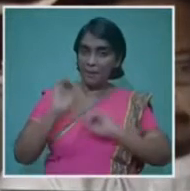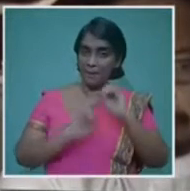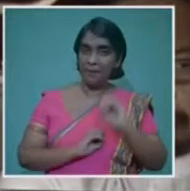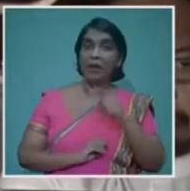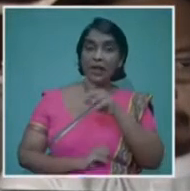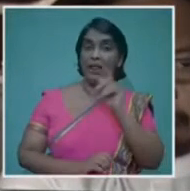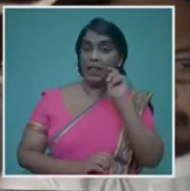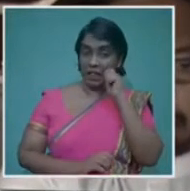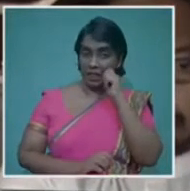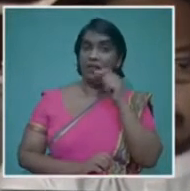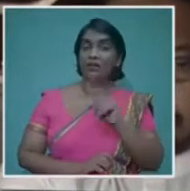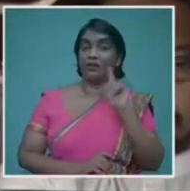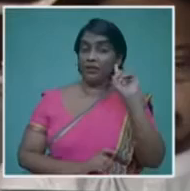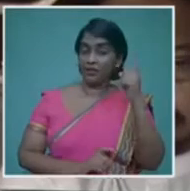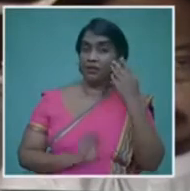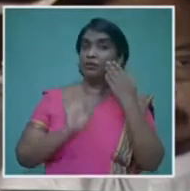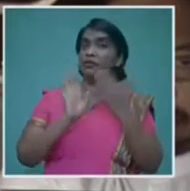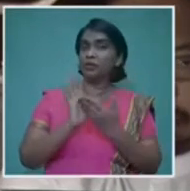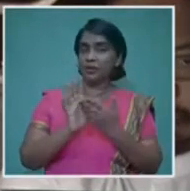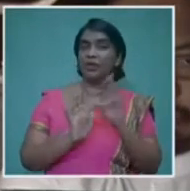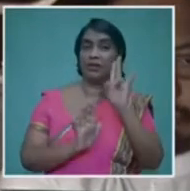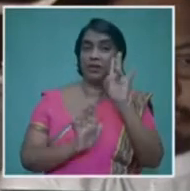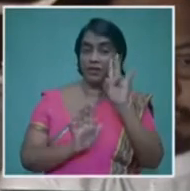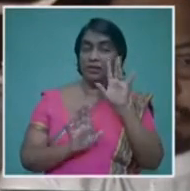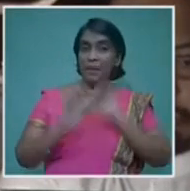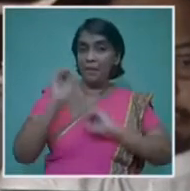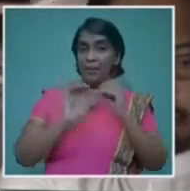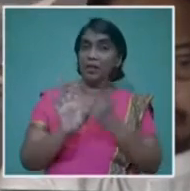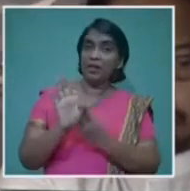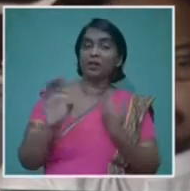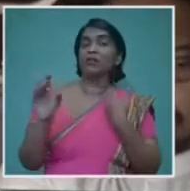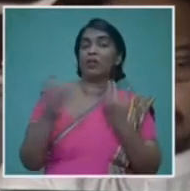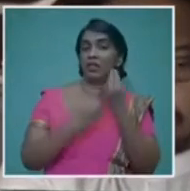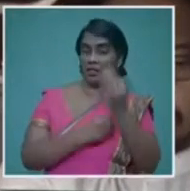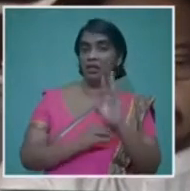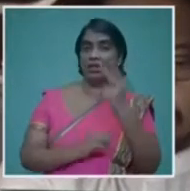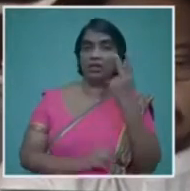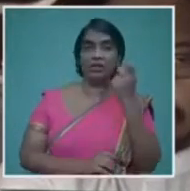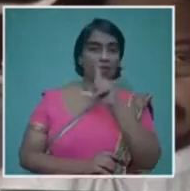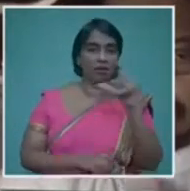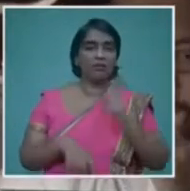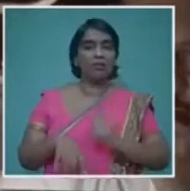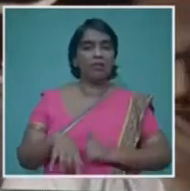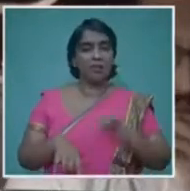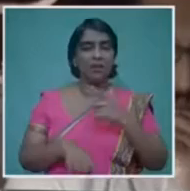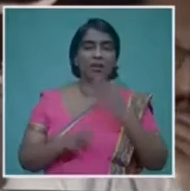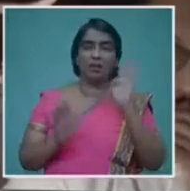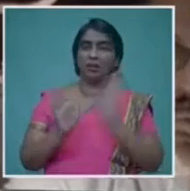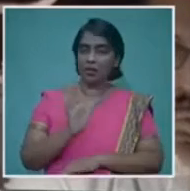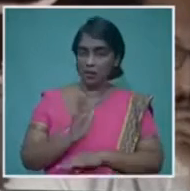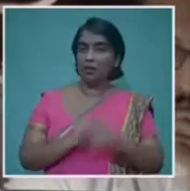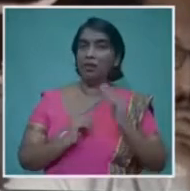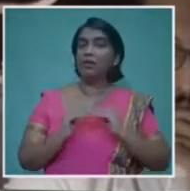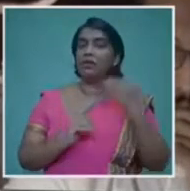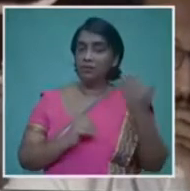පියා තමයි මේ මුලින්ම ගෙනල්ලා 125ක තරුණයන්ට අවස්ථාව දෙන්න කියන කාරණය ගෙනාවේ. හැබැයි 2017 අවාසනාවකට මේක හැලෙනවා.